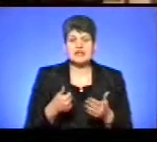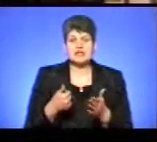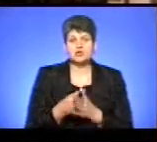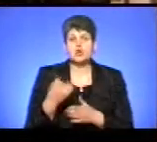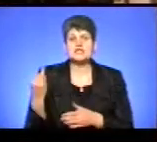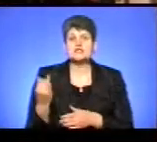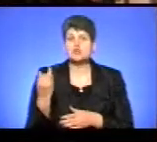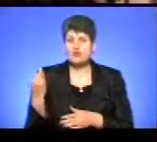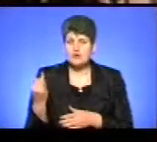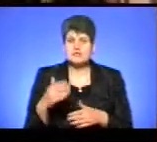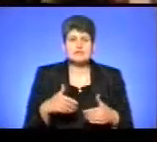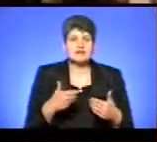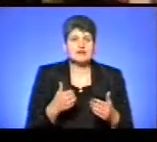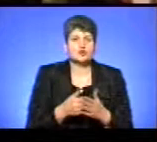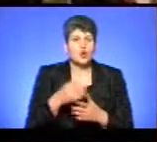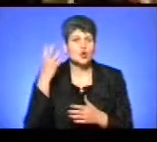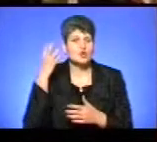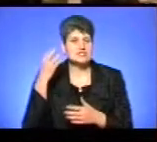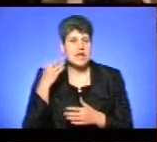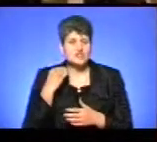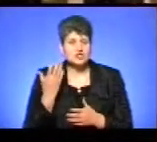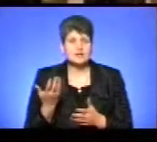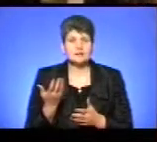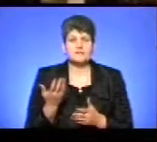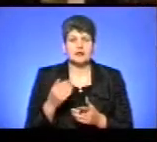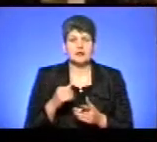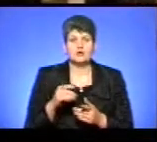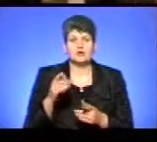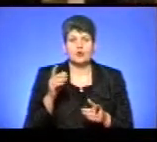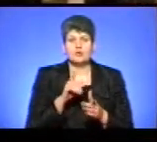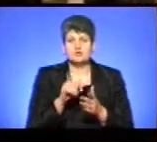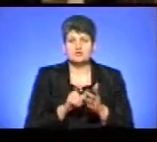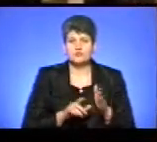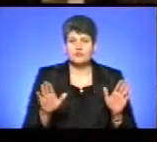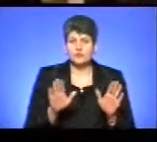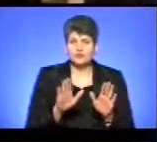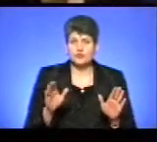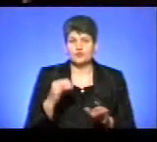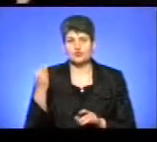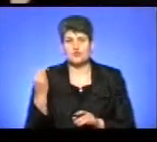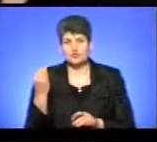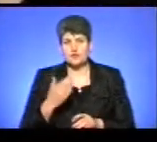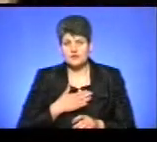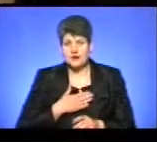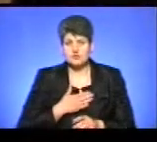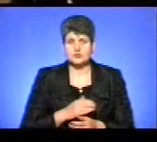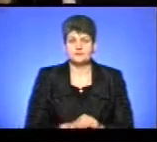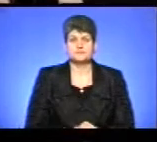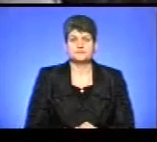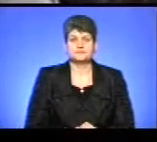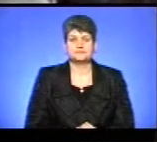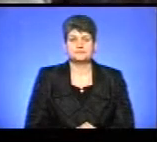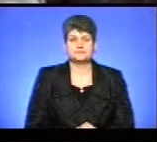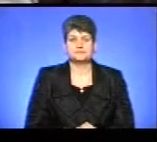історії, до козаччини, до фольклору, до історії нашої. Анжела Шова, Оксана